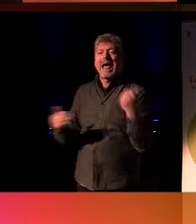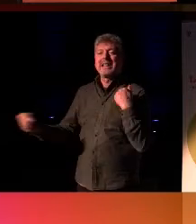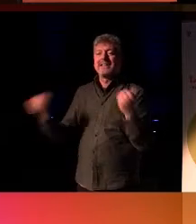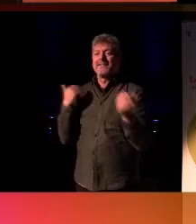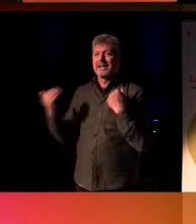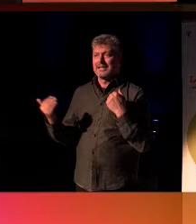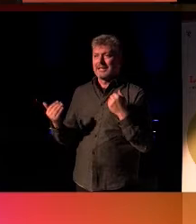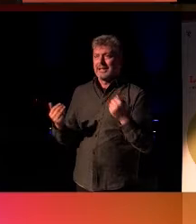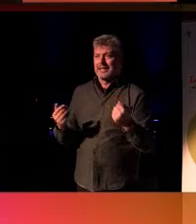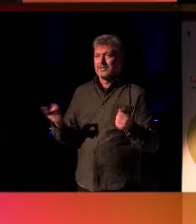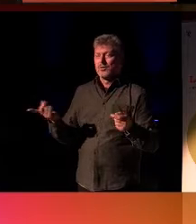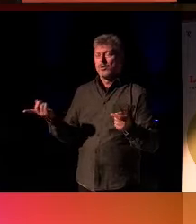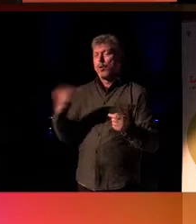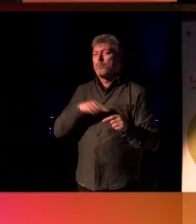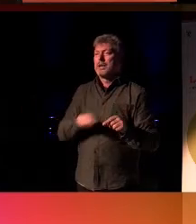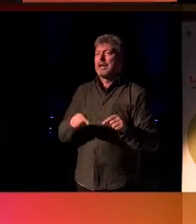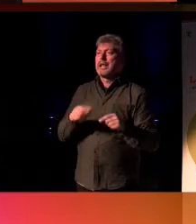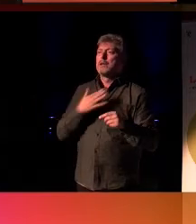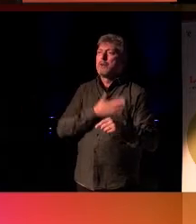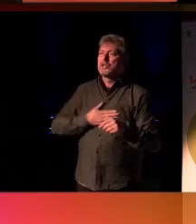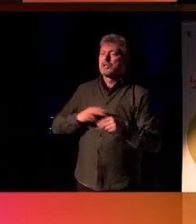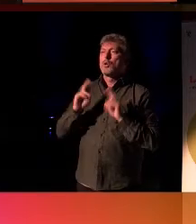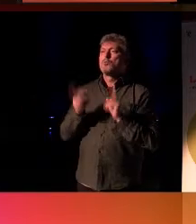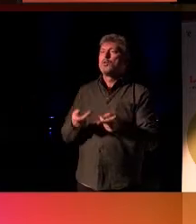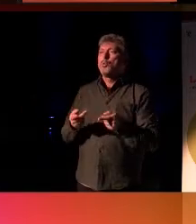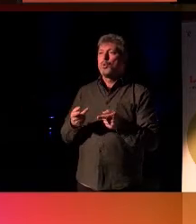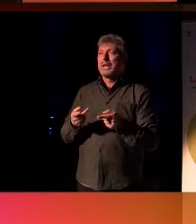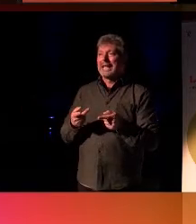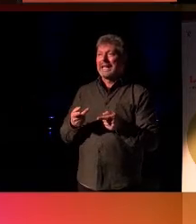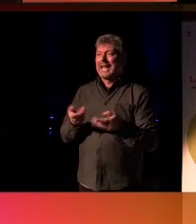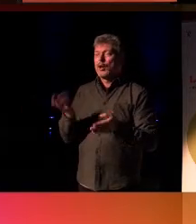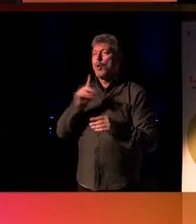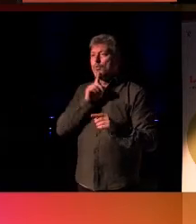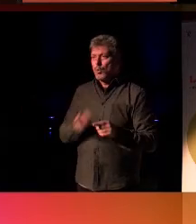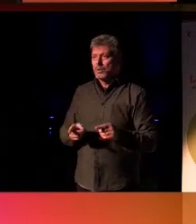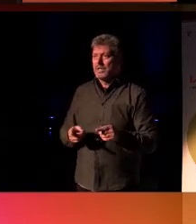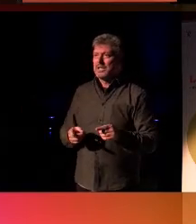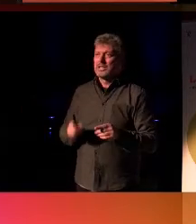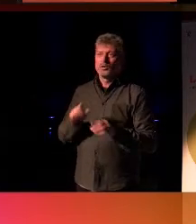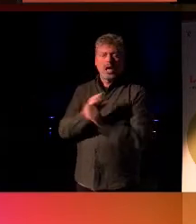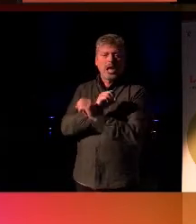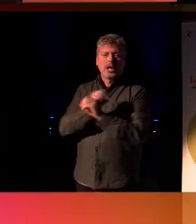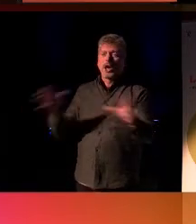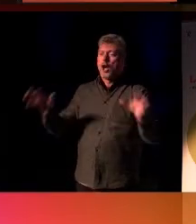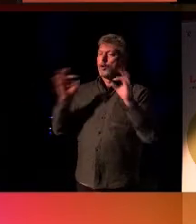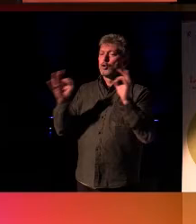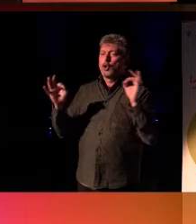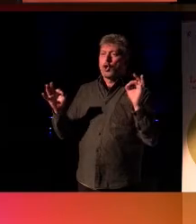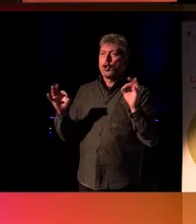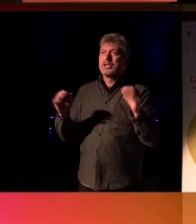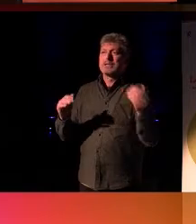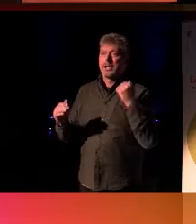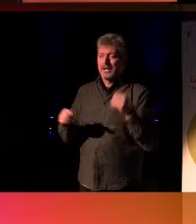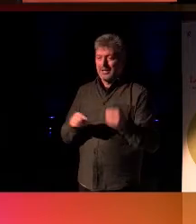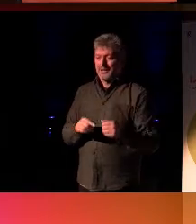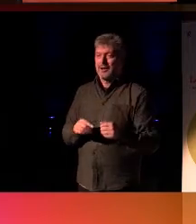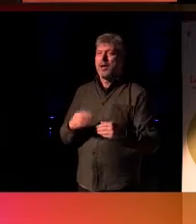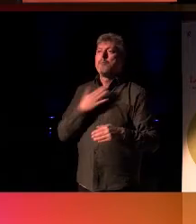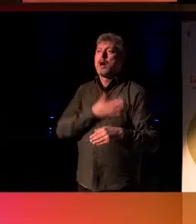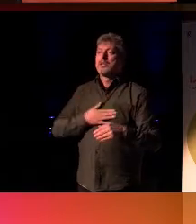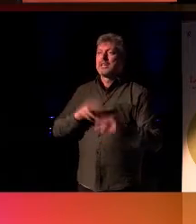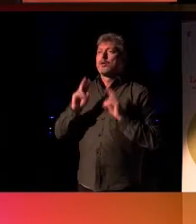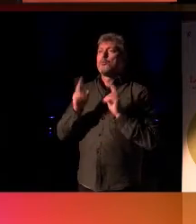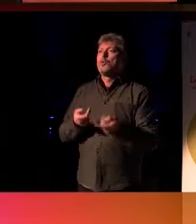inn til pasient- og brukerombudene, så er det en ganske unison tilbakemelding. Pasient- og brukerombudet,